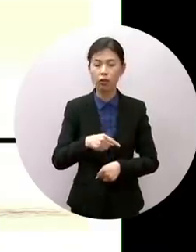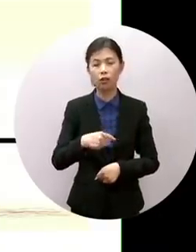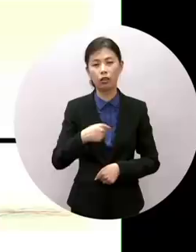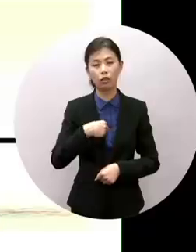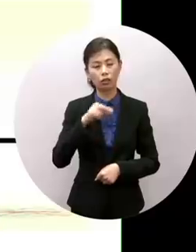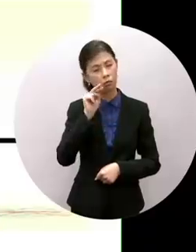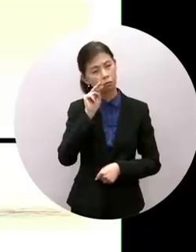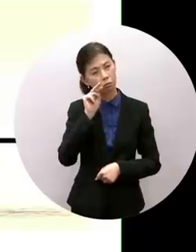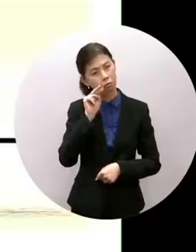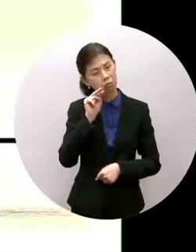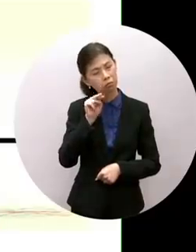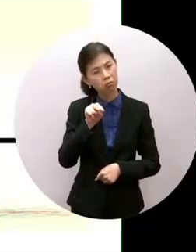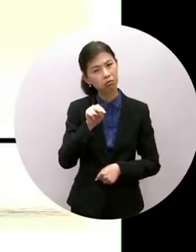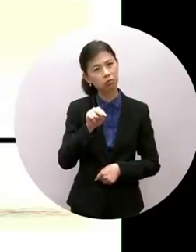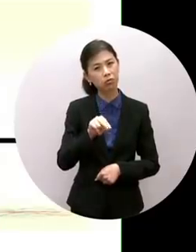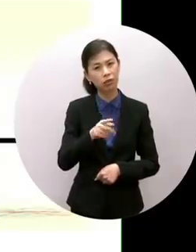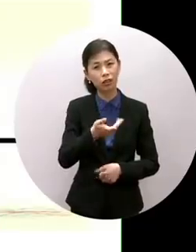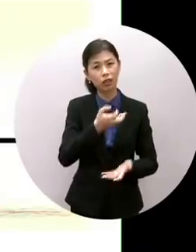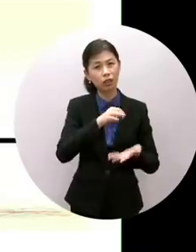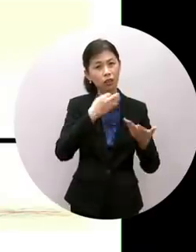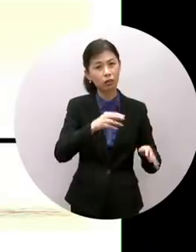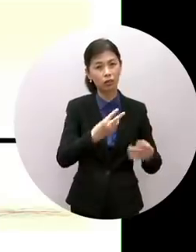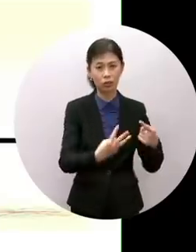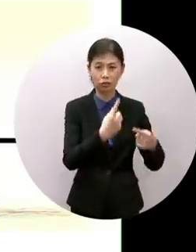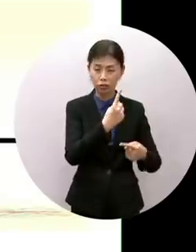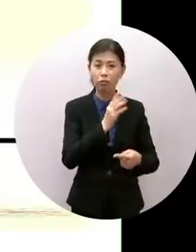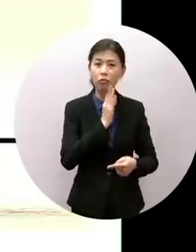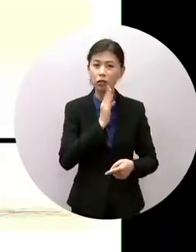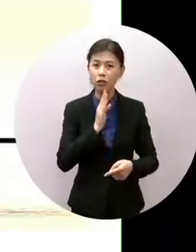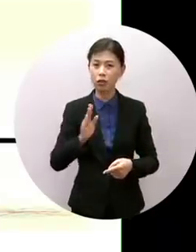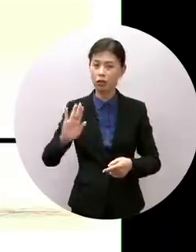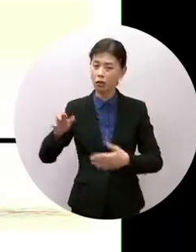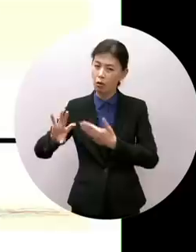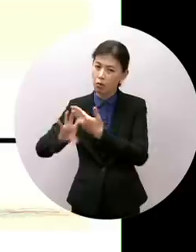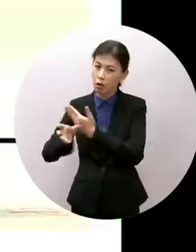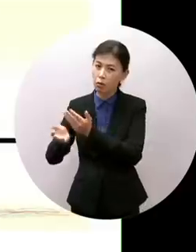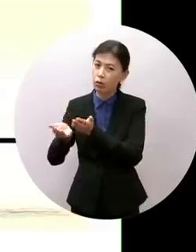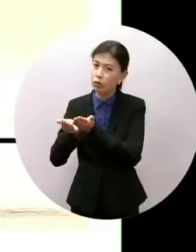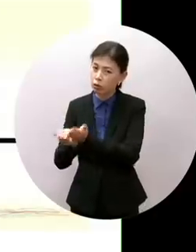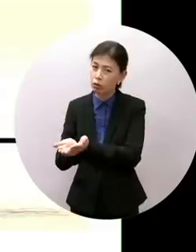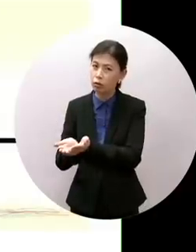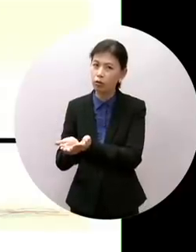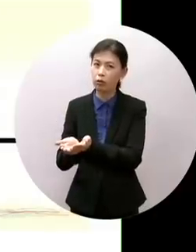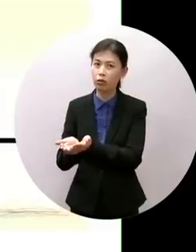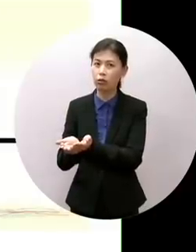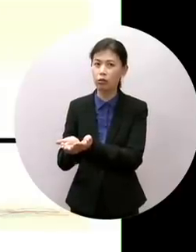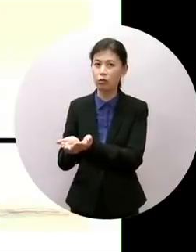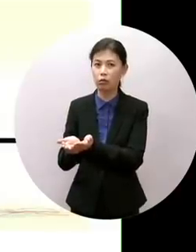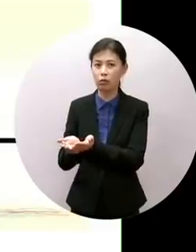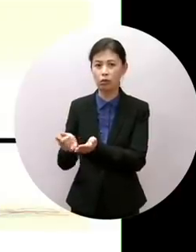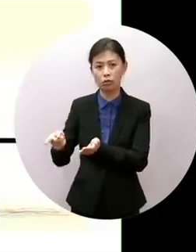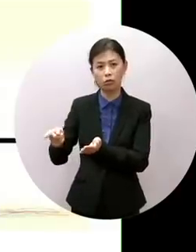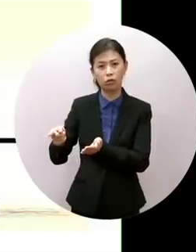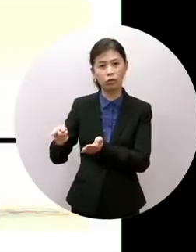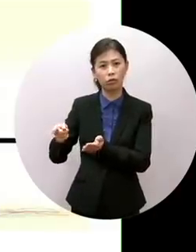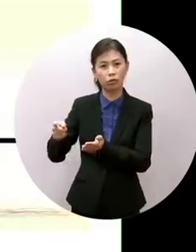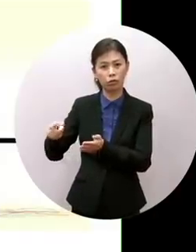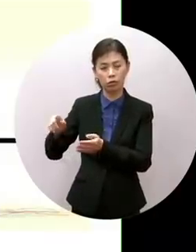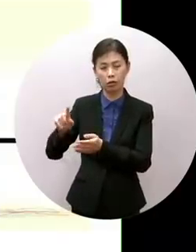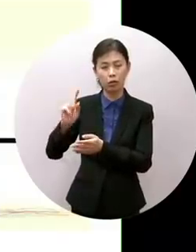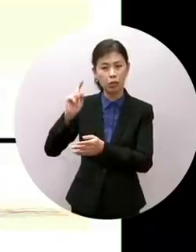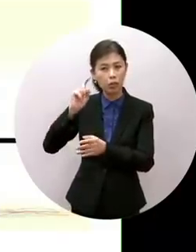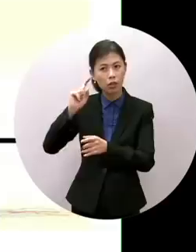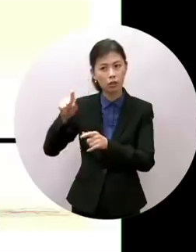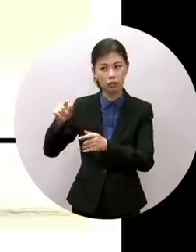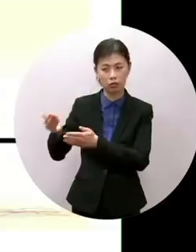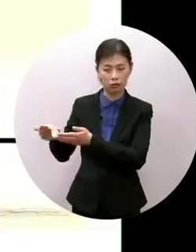是这个。国外的船啊，外籍的工作船，他用训练计划，他的船就可以进来我